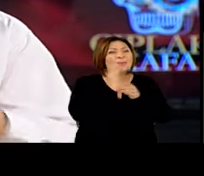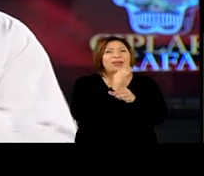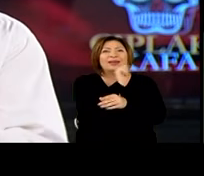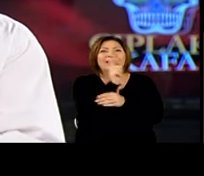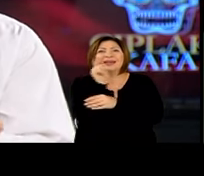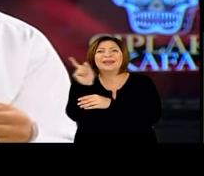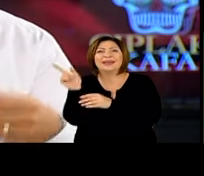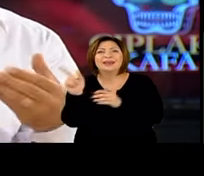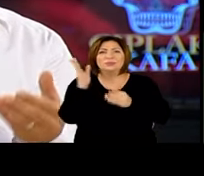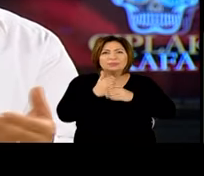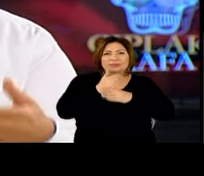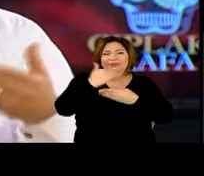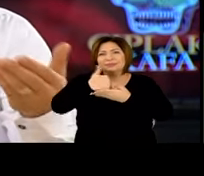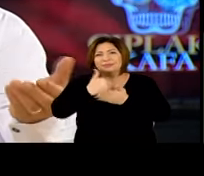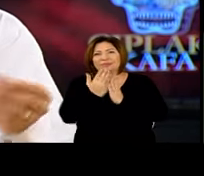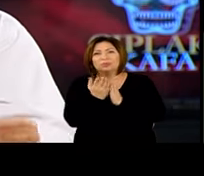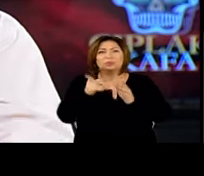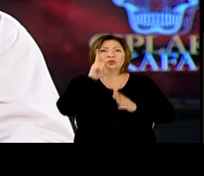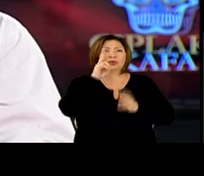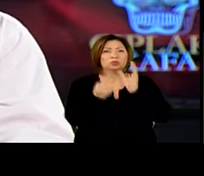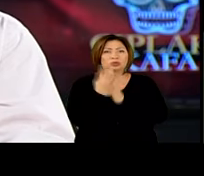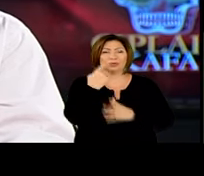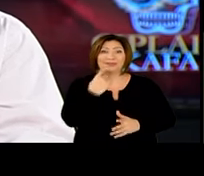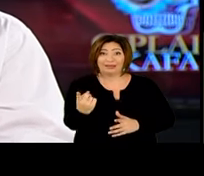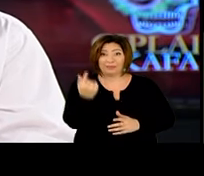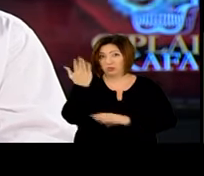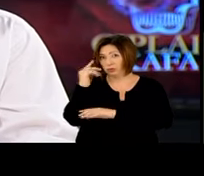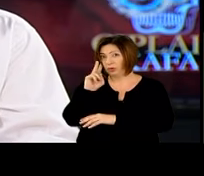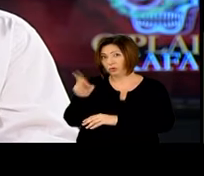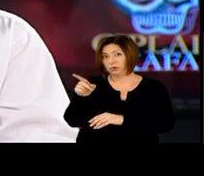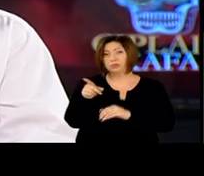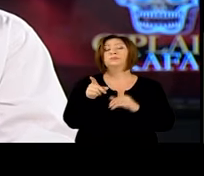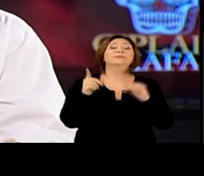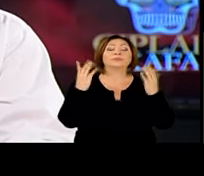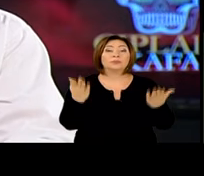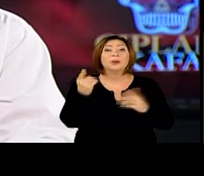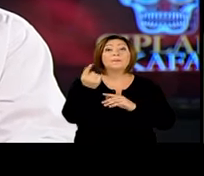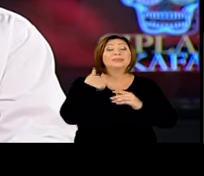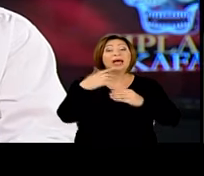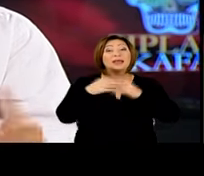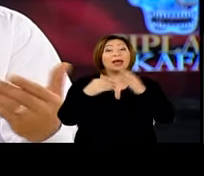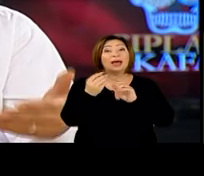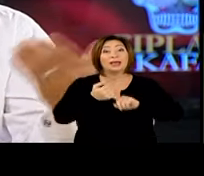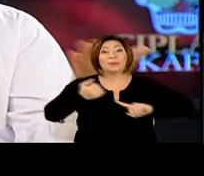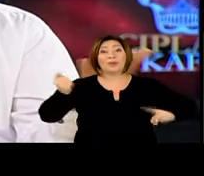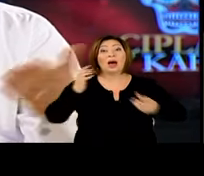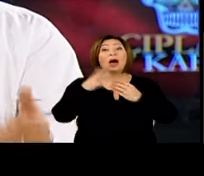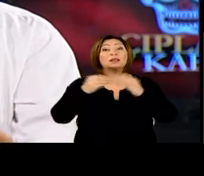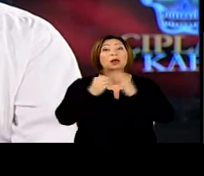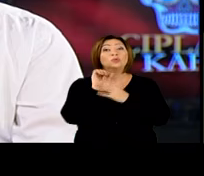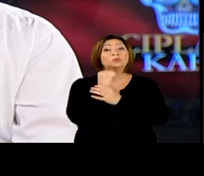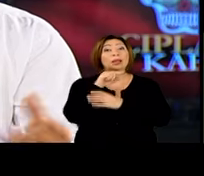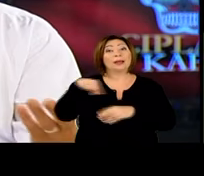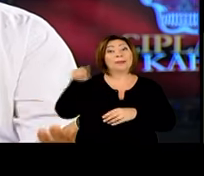ve bu şekilde işliyoruz ve bu şekilde bir sonuç elde ediyoruz. Biz de Adana kebabını zaten Adanalı ustalarım çok iyi